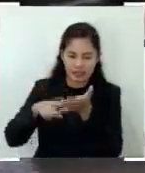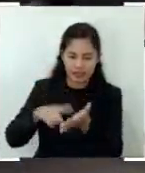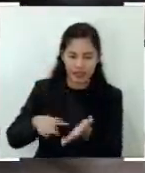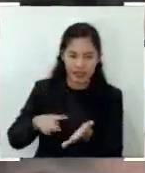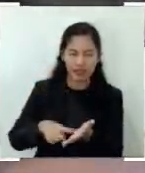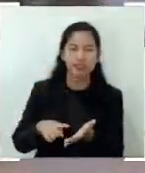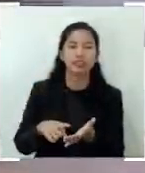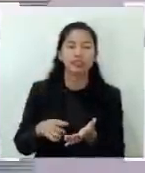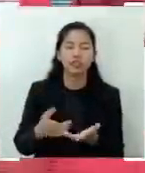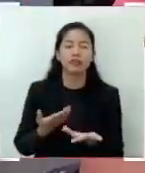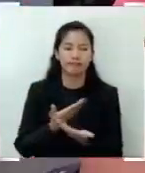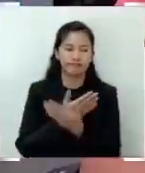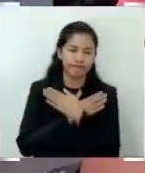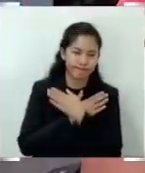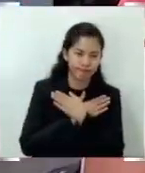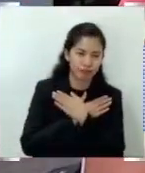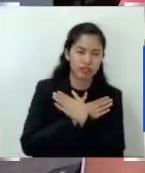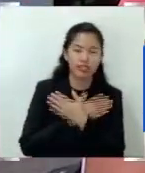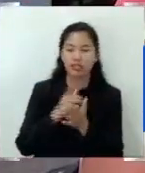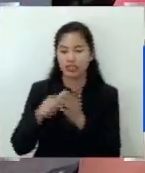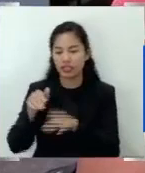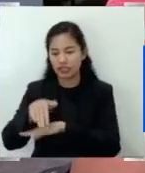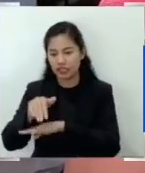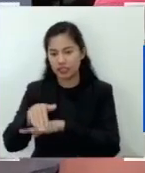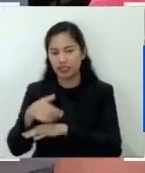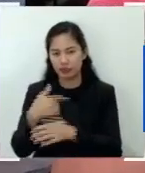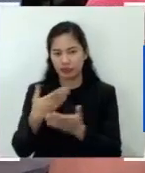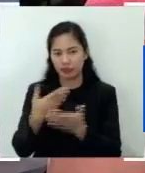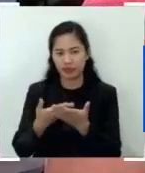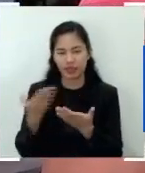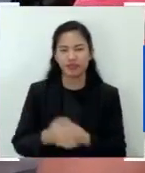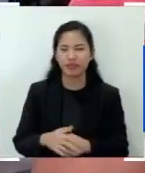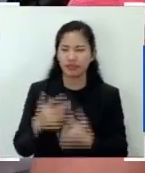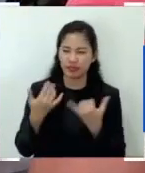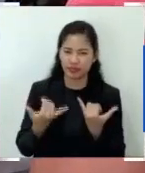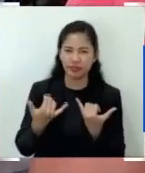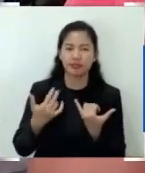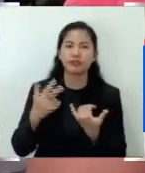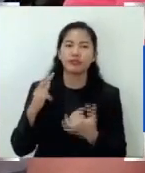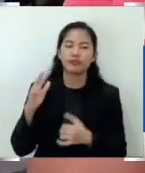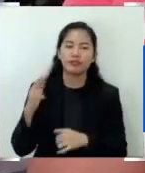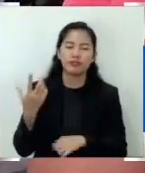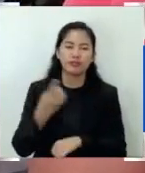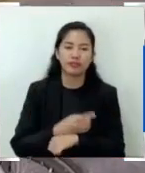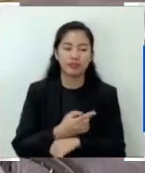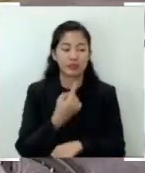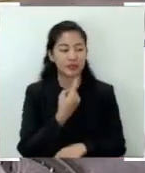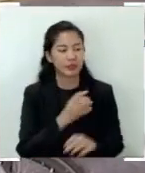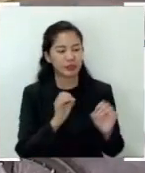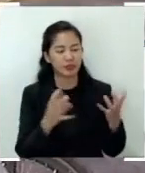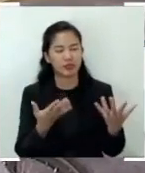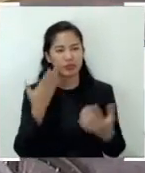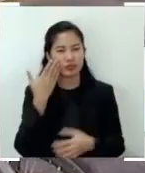gabi na lang babalik para bumili. Pangatlo ng araw na ngayon. Pangatlong balik. Ano sinasabi lagi? Wala pa. Hindi nila alam kung kailan.